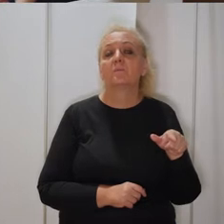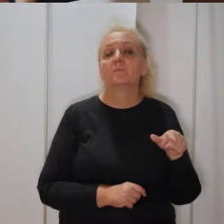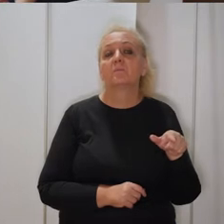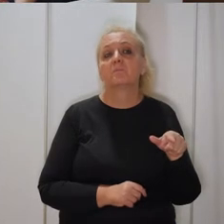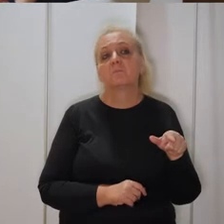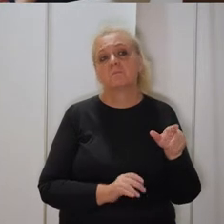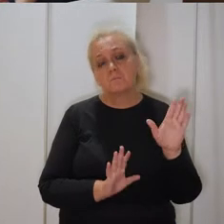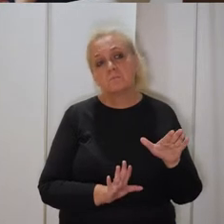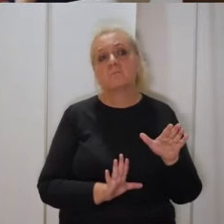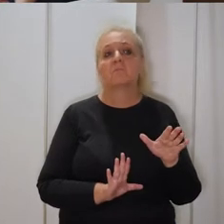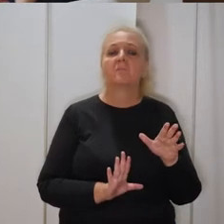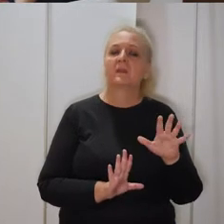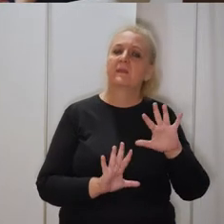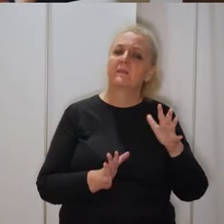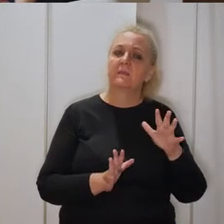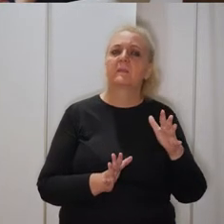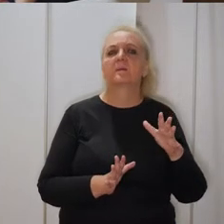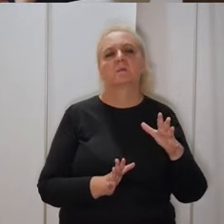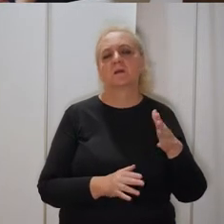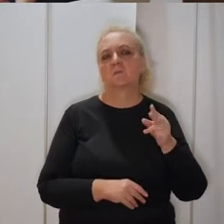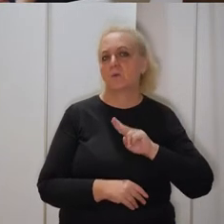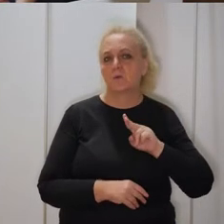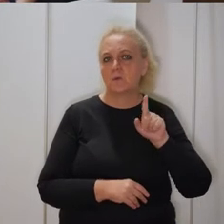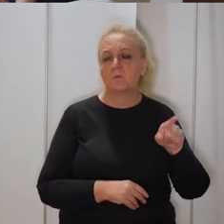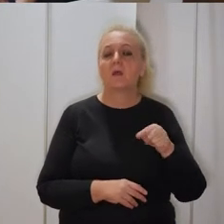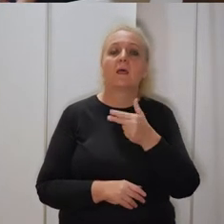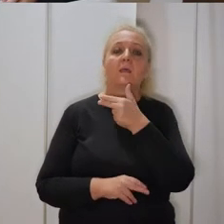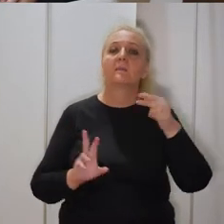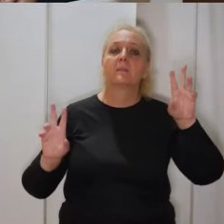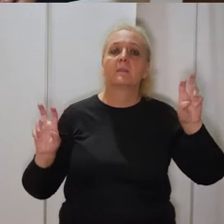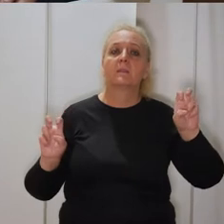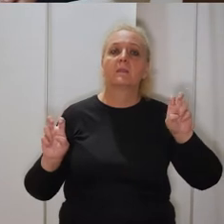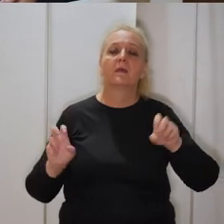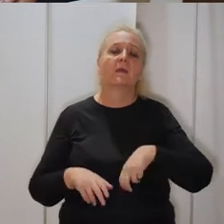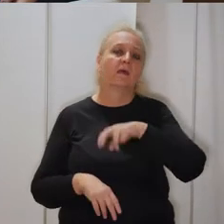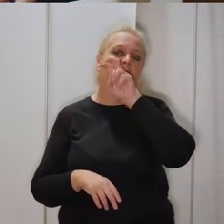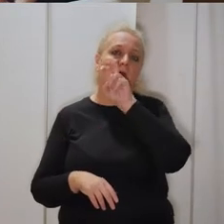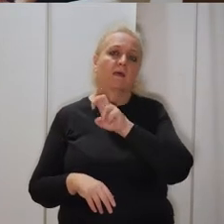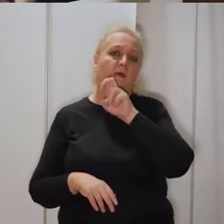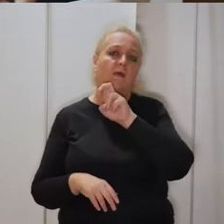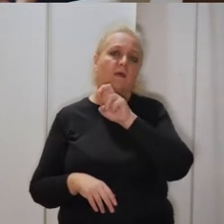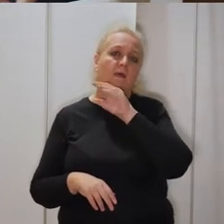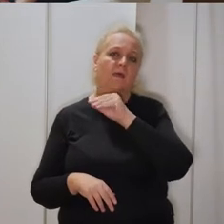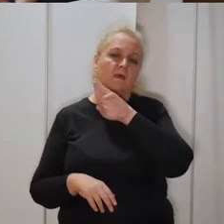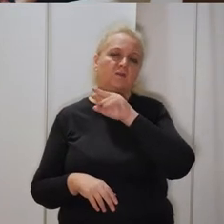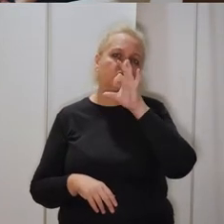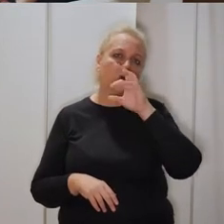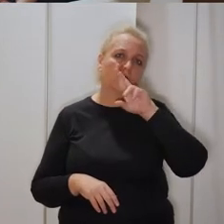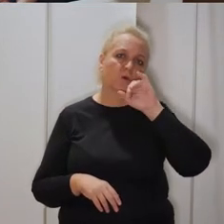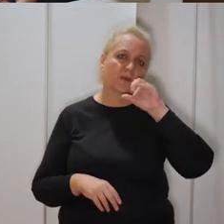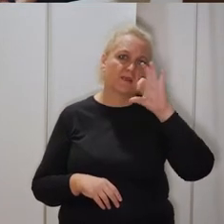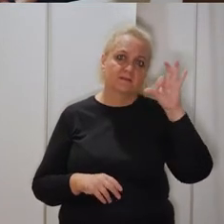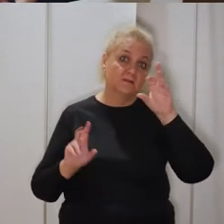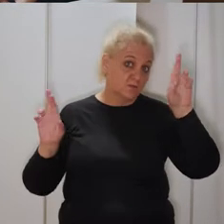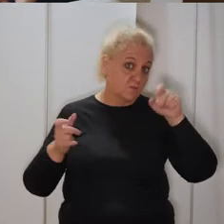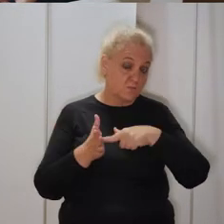swoją dezaprobatę, ale głównie wyrazili swoją dezaprobatę na temat tego, że w tytule znalazło się słowo herstorie. Herstorie to w ogóle jest słowo wymyślone i